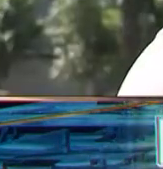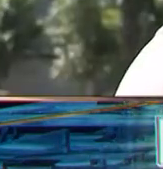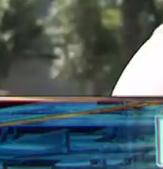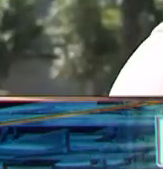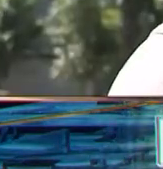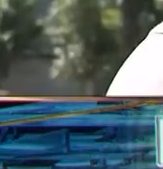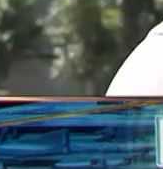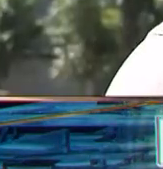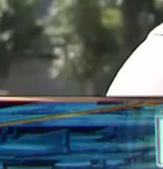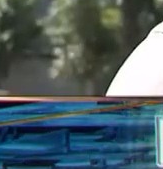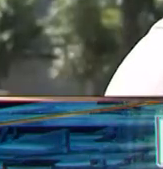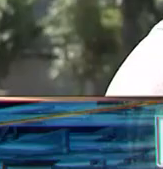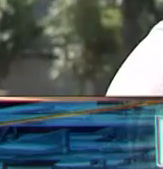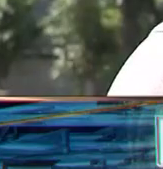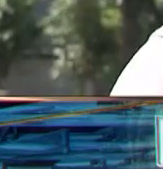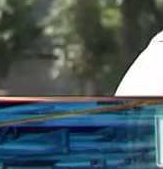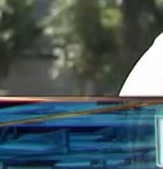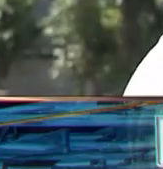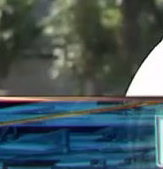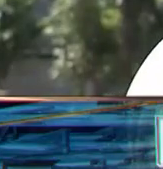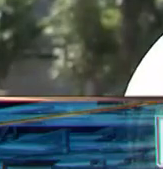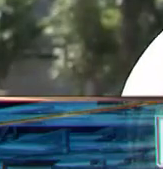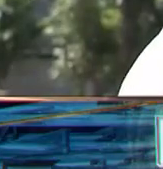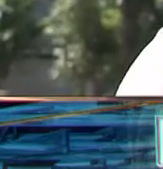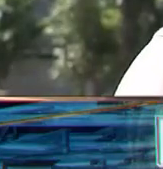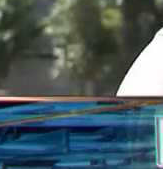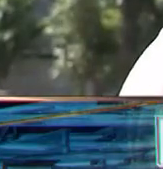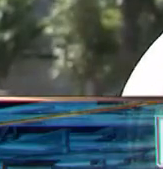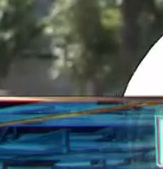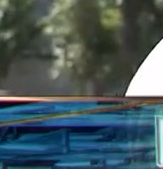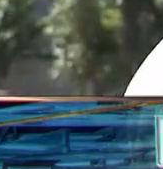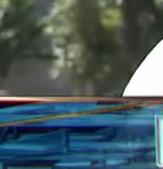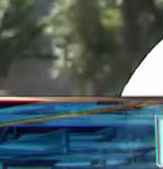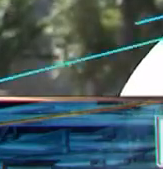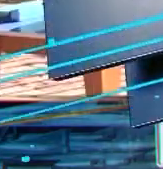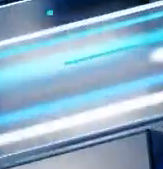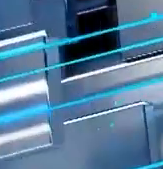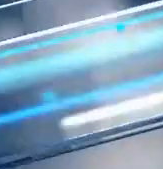Спортшылар ғана емес, кешкі мезгілде ауыл тұрғындары да кеп шынығуға болады.